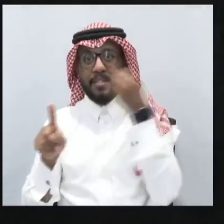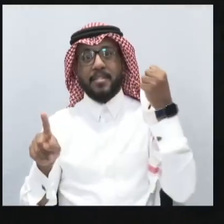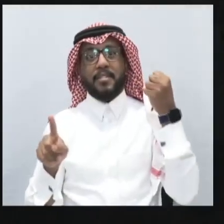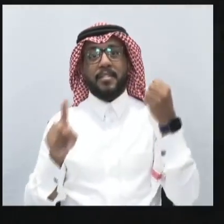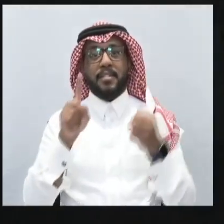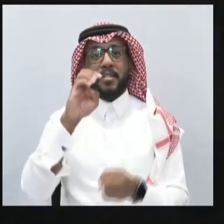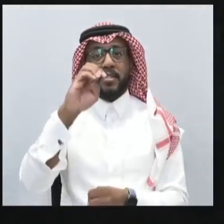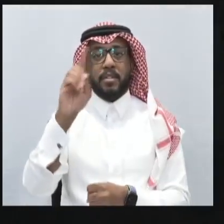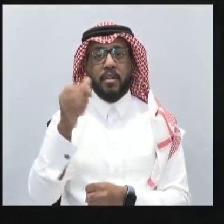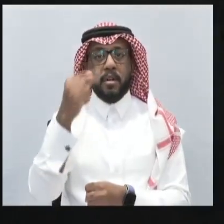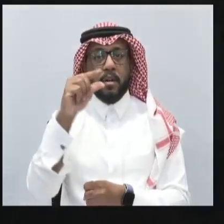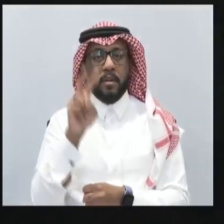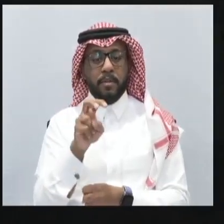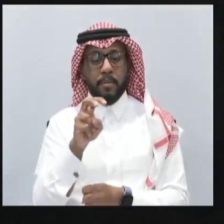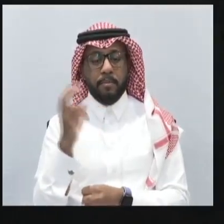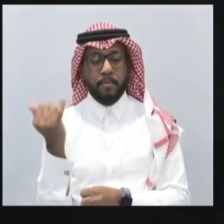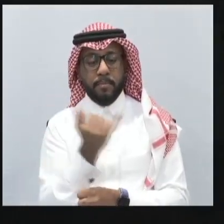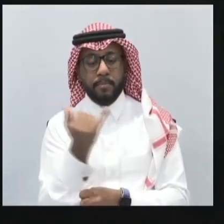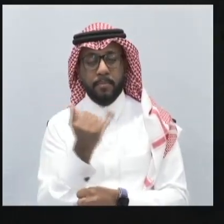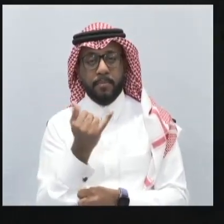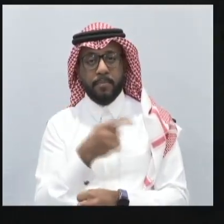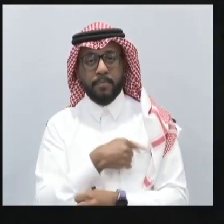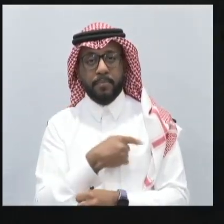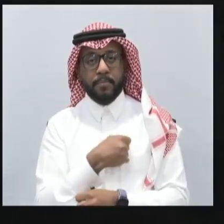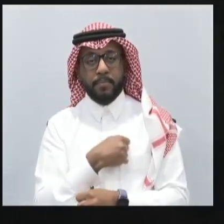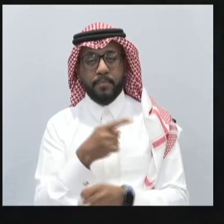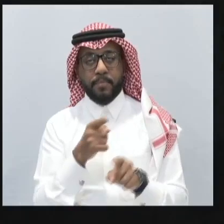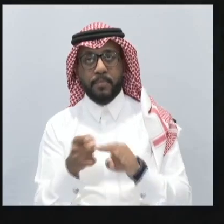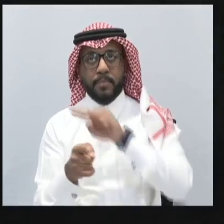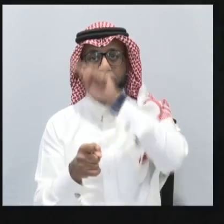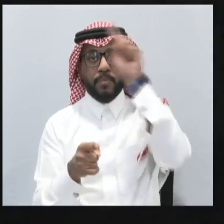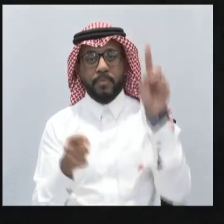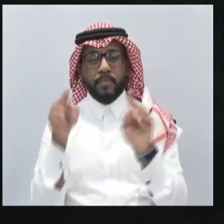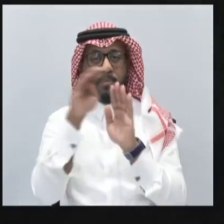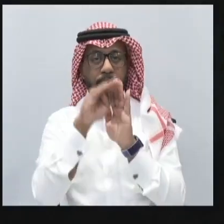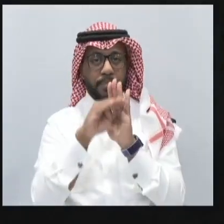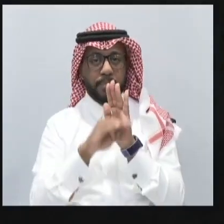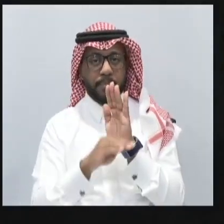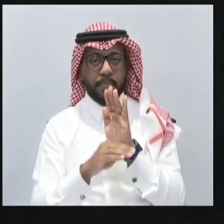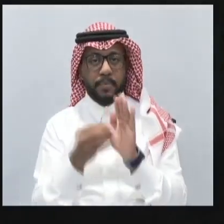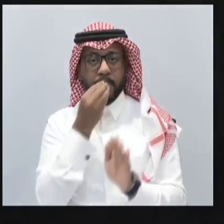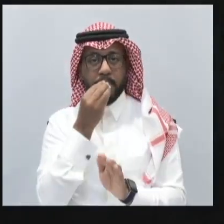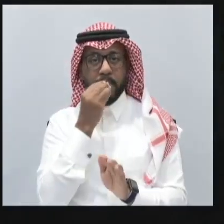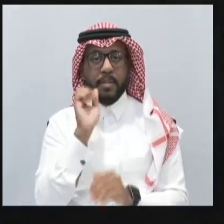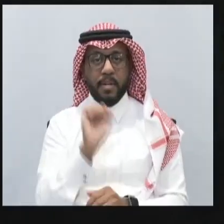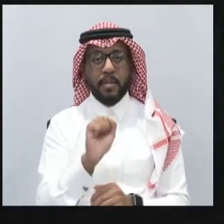الجراده اذا هذه اسميها سلسله